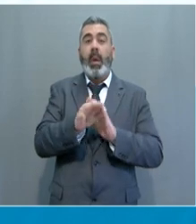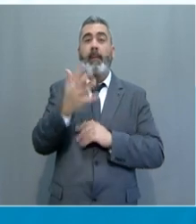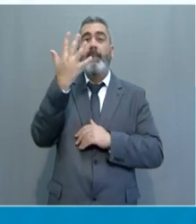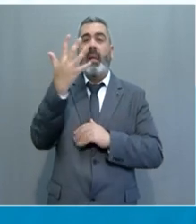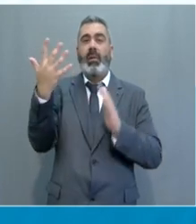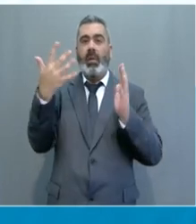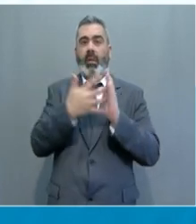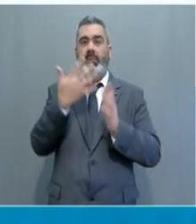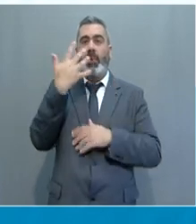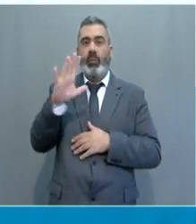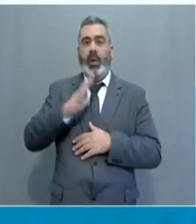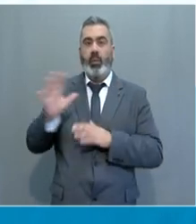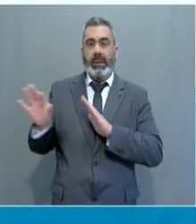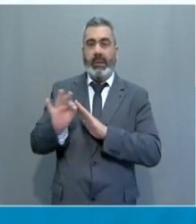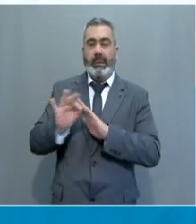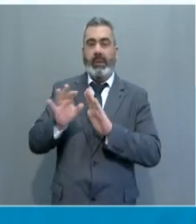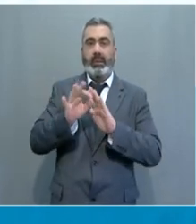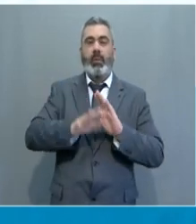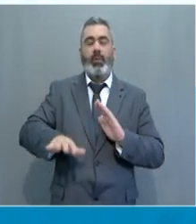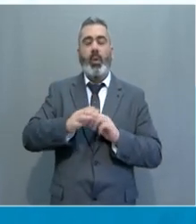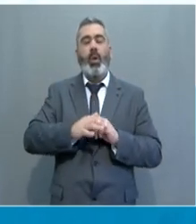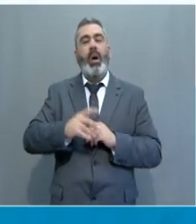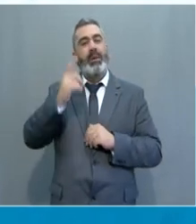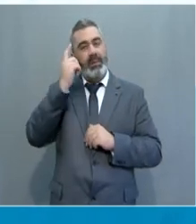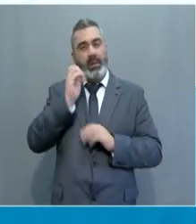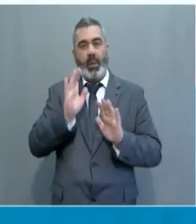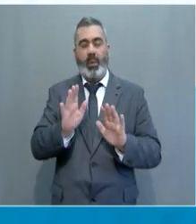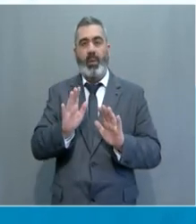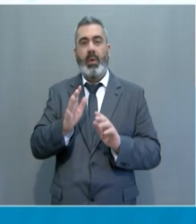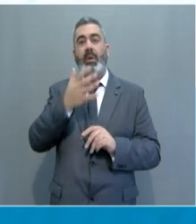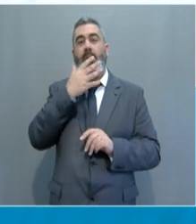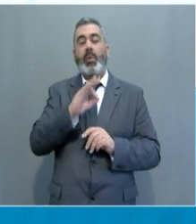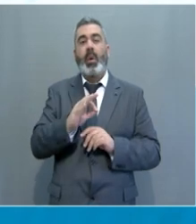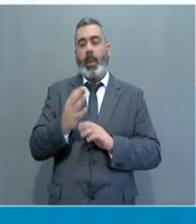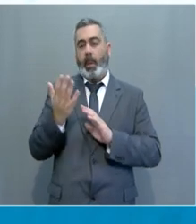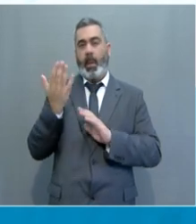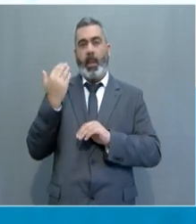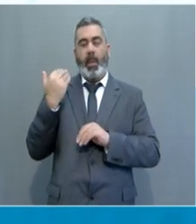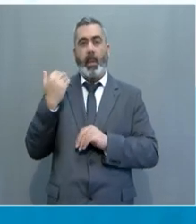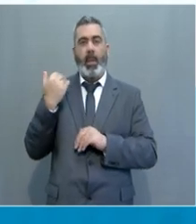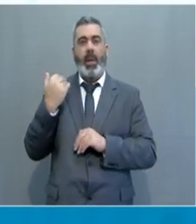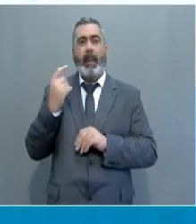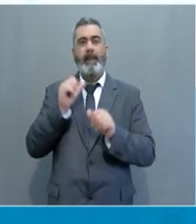5.500 εργαζόμενους. Και ξέρω, γιατί είχα βρεθεί στην Κοζάνη πριν από